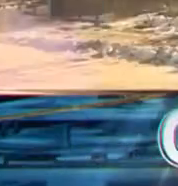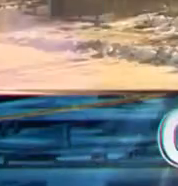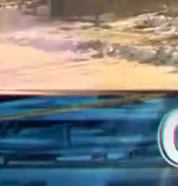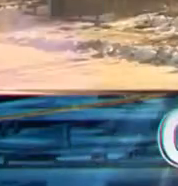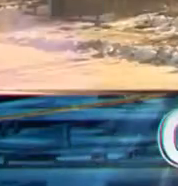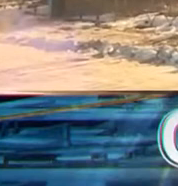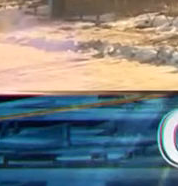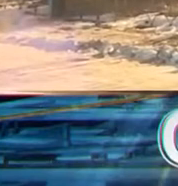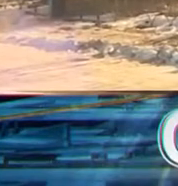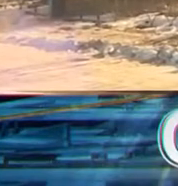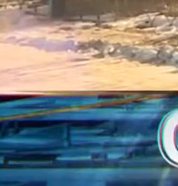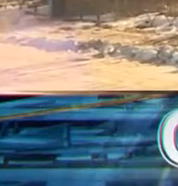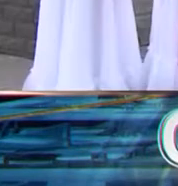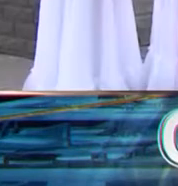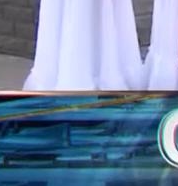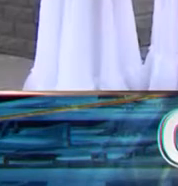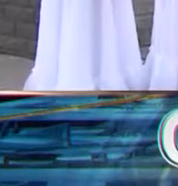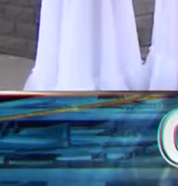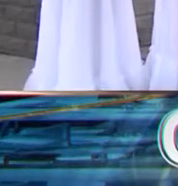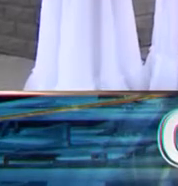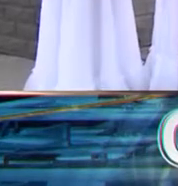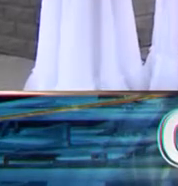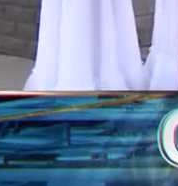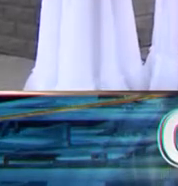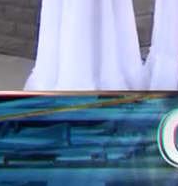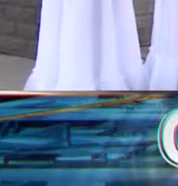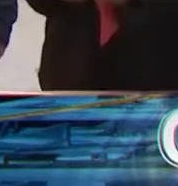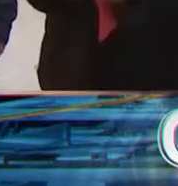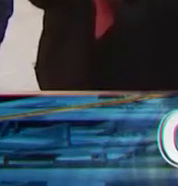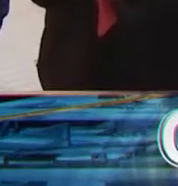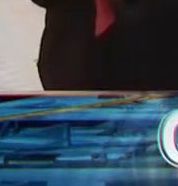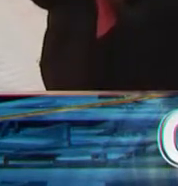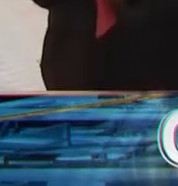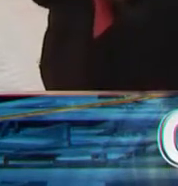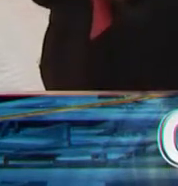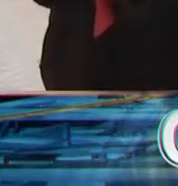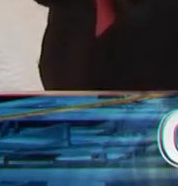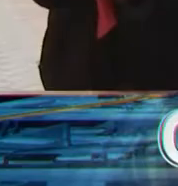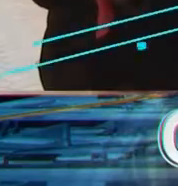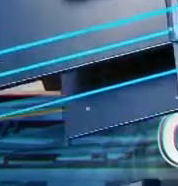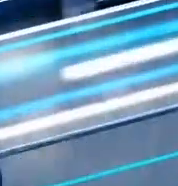новый облик дом культуры в гигантском районе распахнул дверь и после капремонта